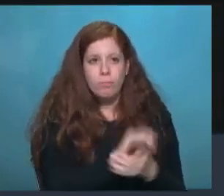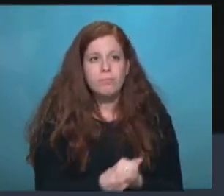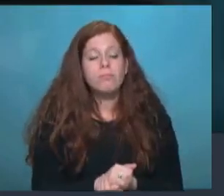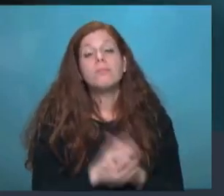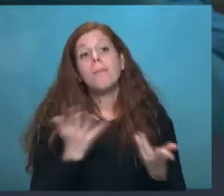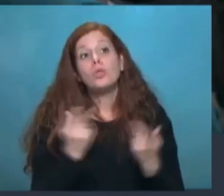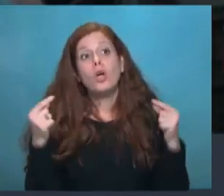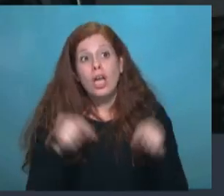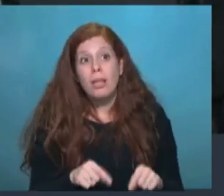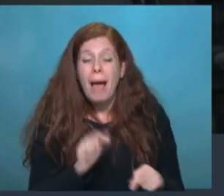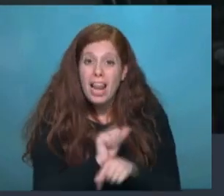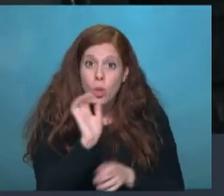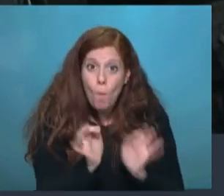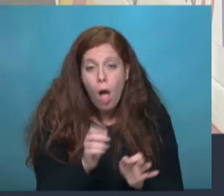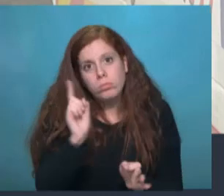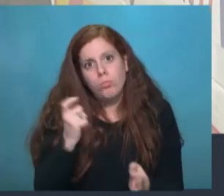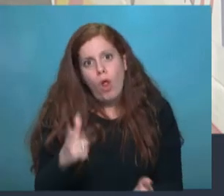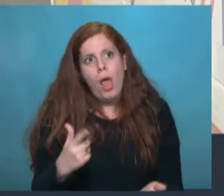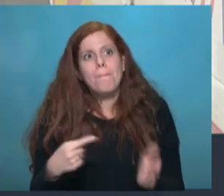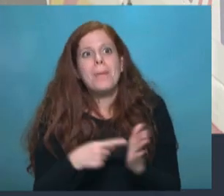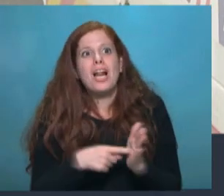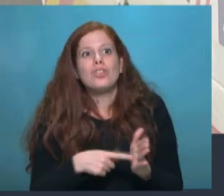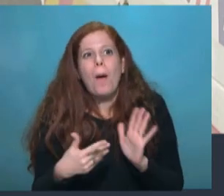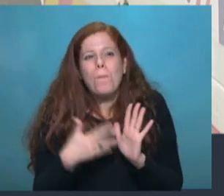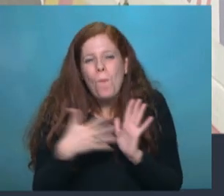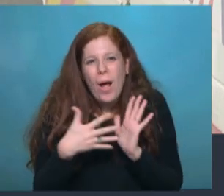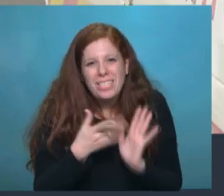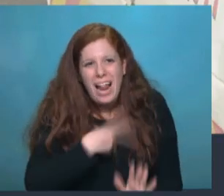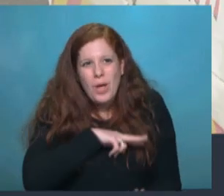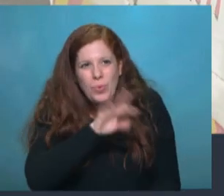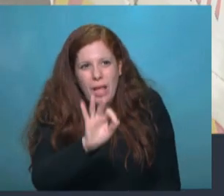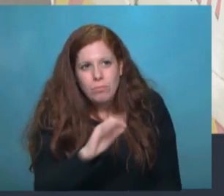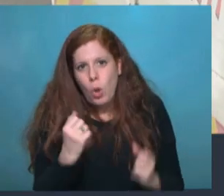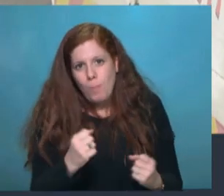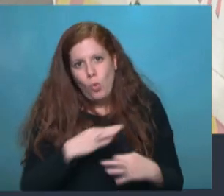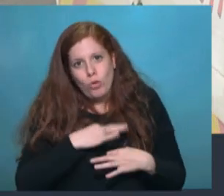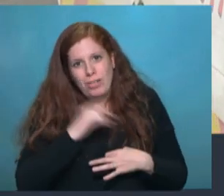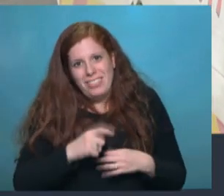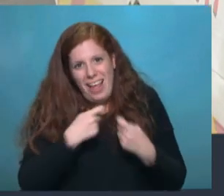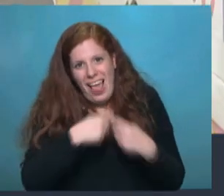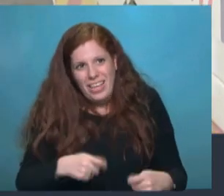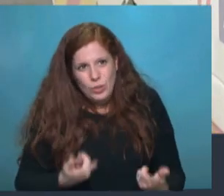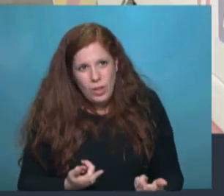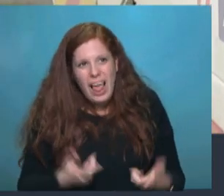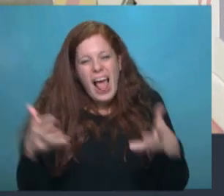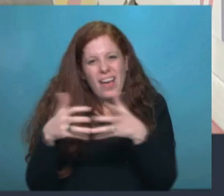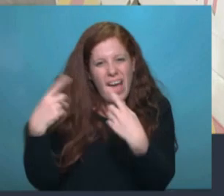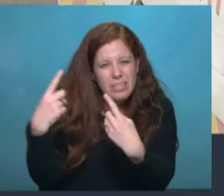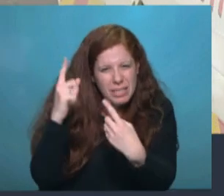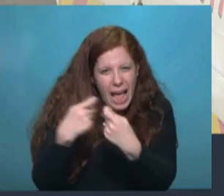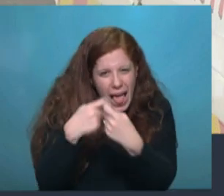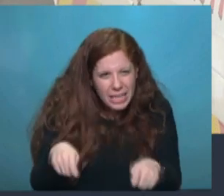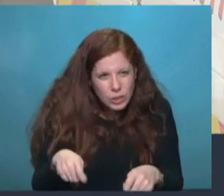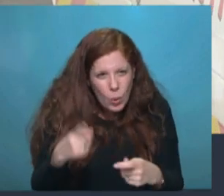החברה, שהם צריכים לשלם, כי הבוחן על אחריותם, זה לא הביטוח שלי שצריך לקסות את הנזק, אלא החברה עצמה צריכה לקסות,